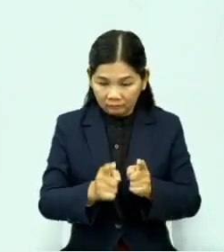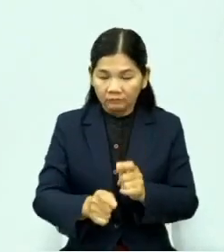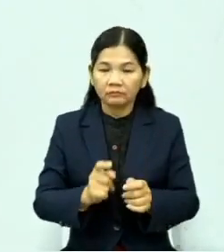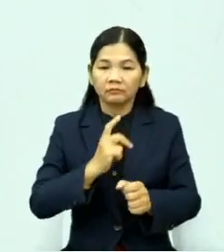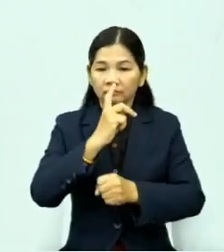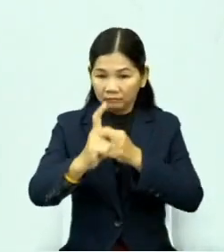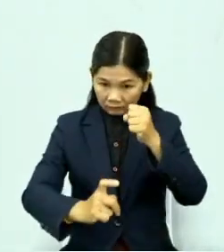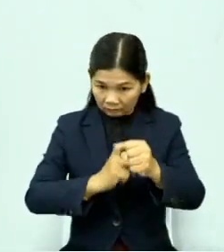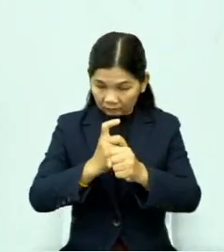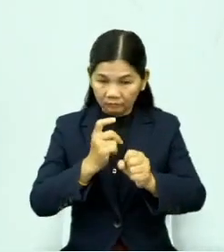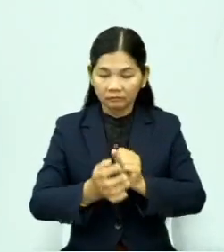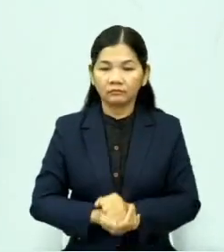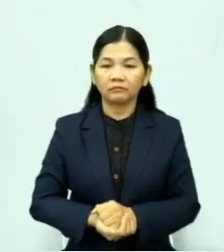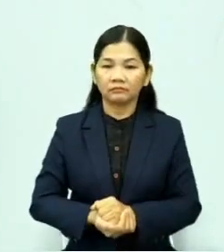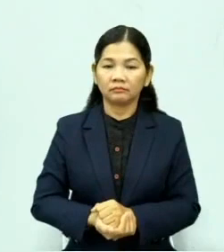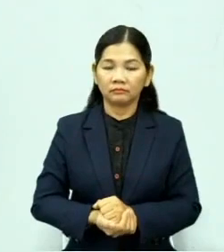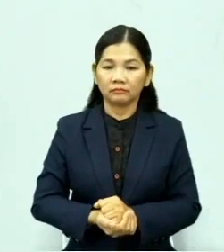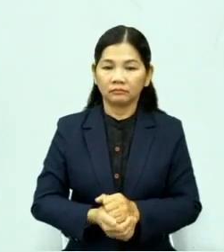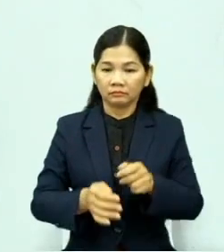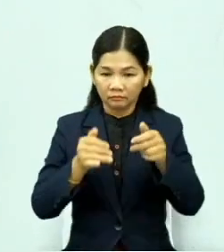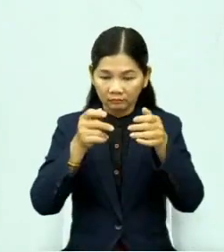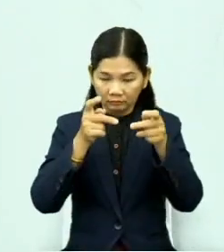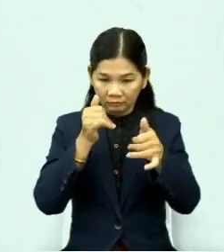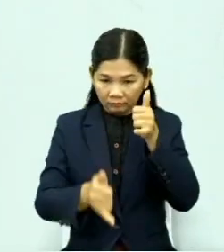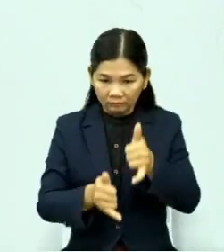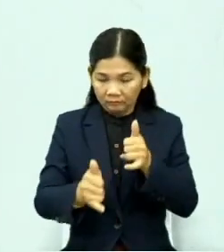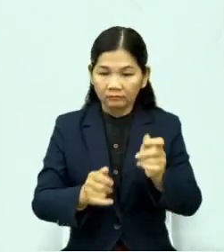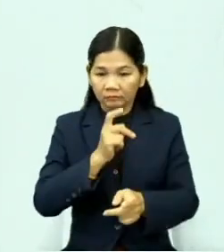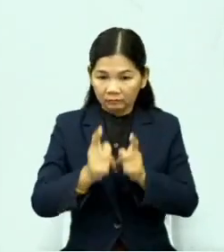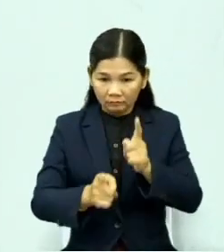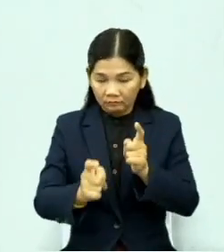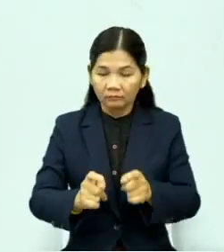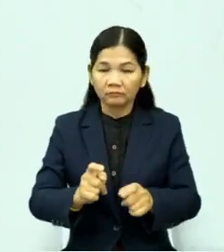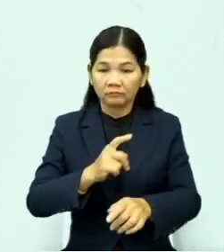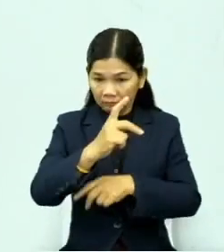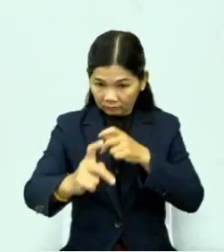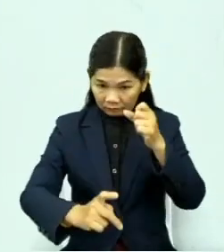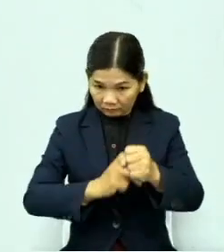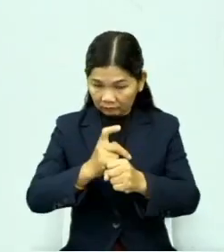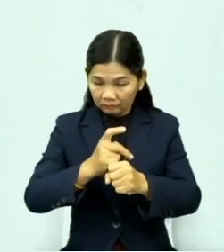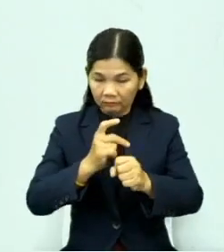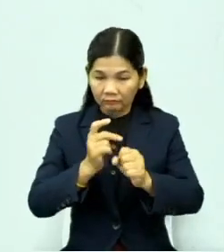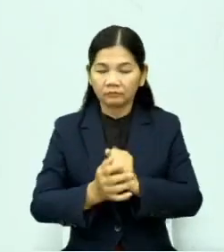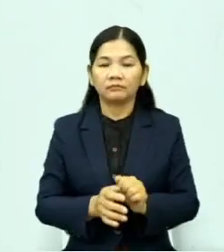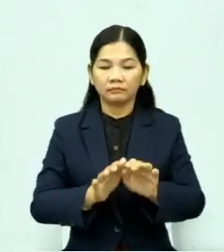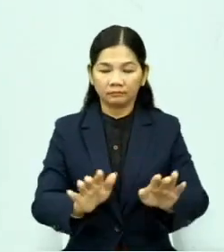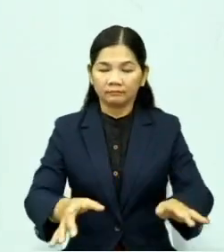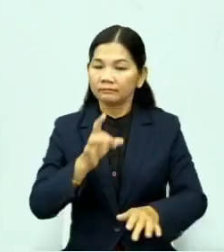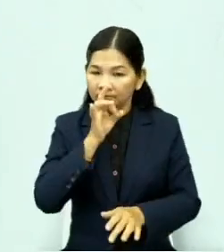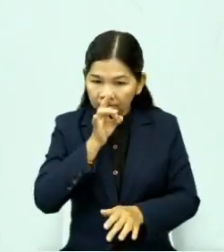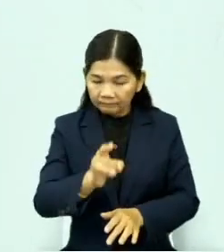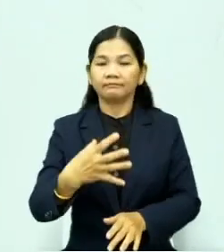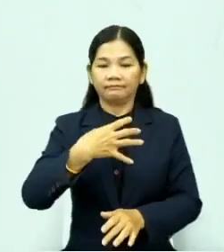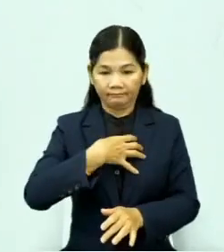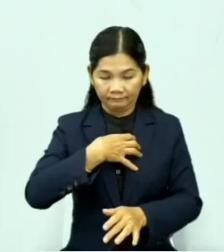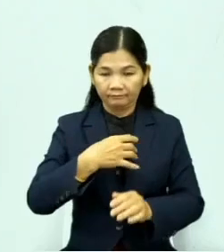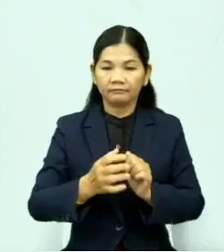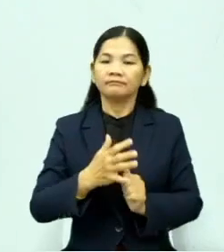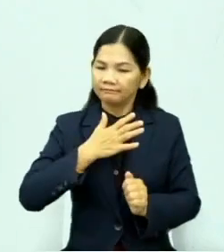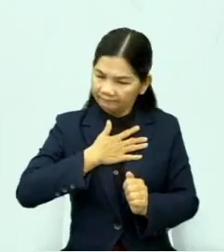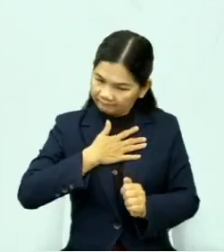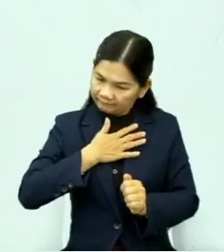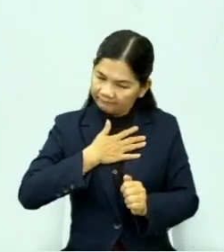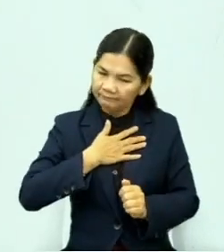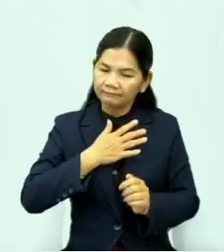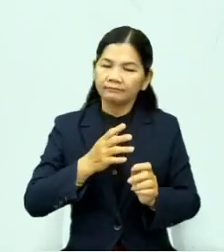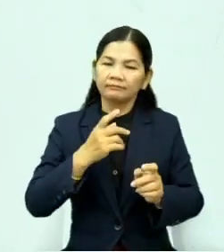chăng con tặng ăn cái con chăng ơi bao lần thay khmer đó bao dương nơi cung vùng thì con chả con tặng ăn cái bật chỉ chăng chả chậm này nè cứ có